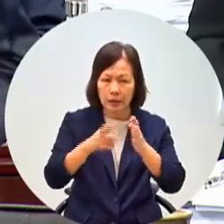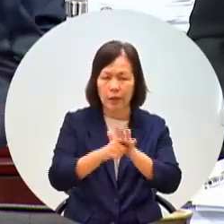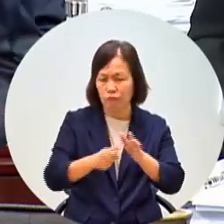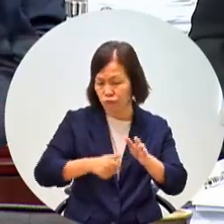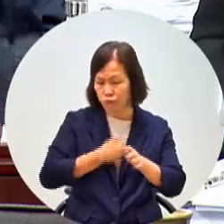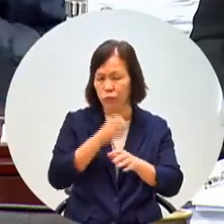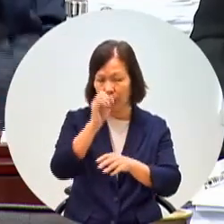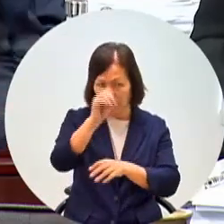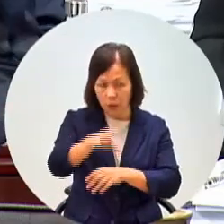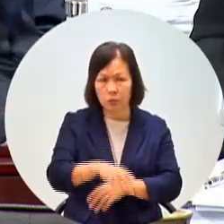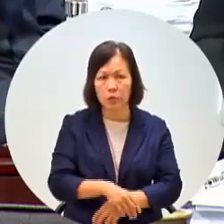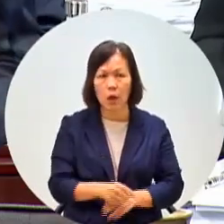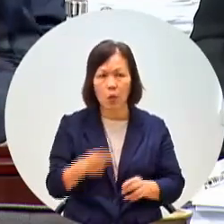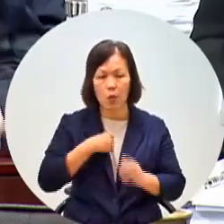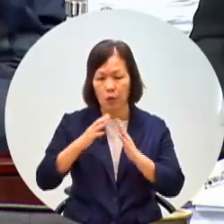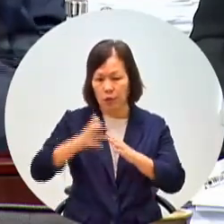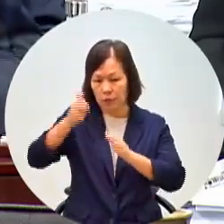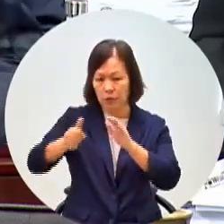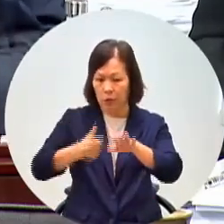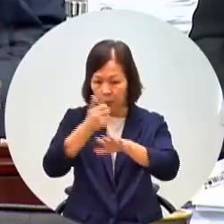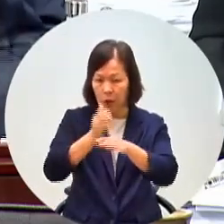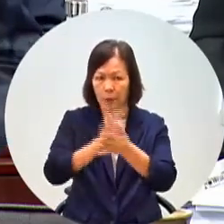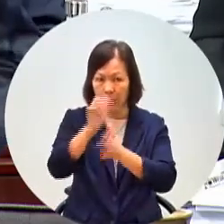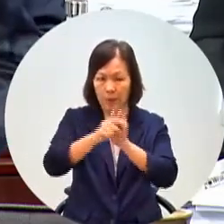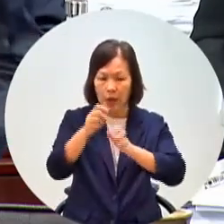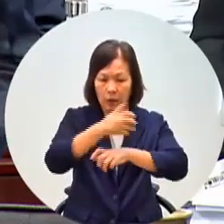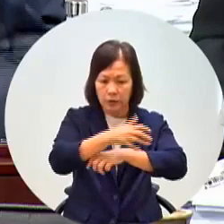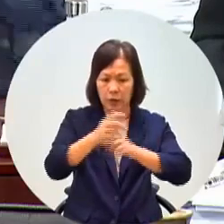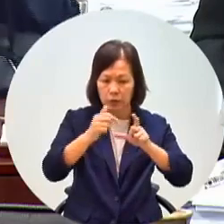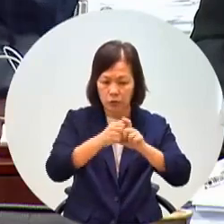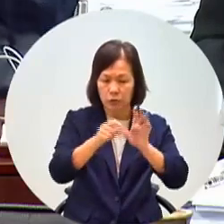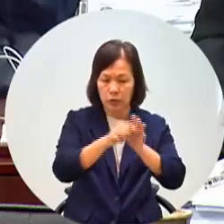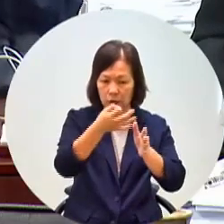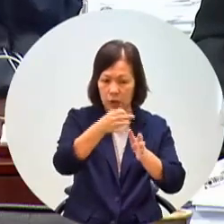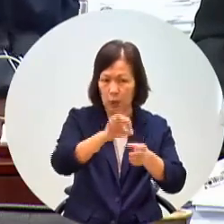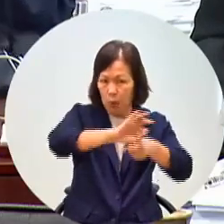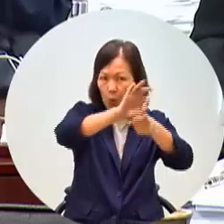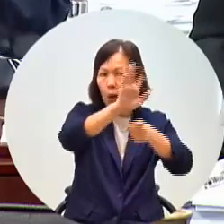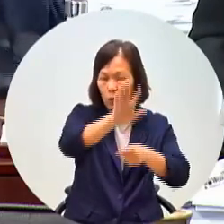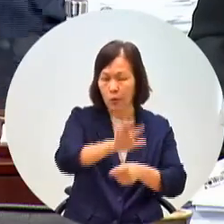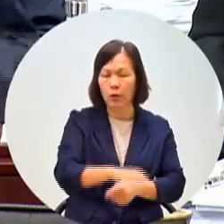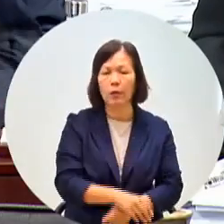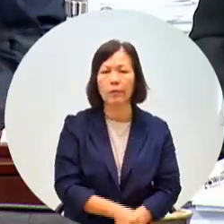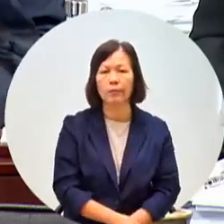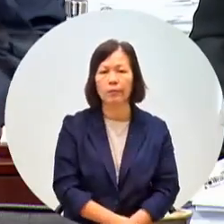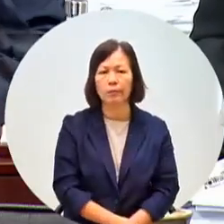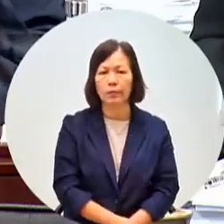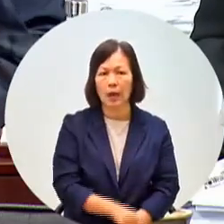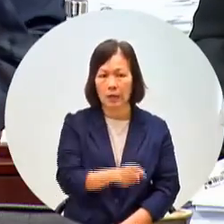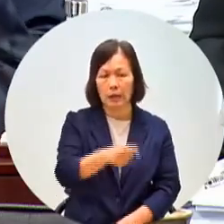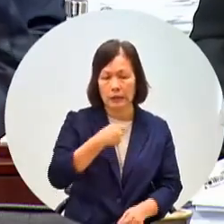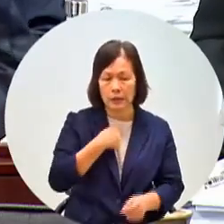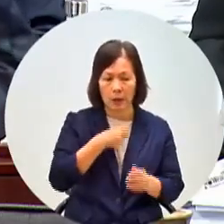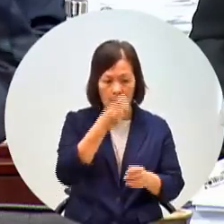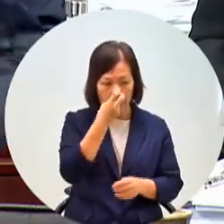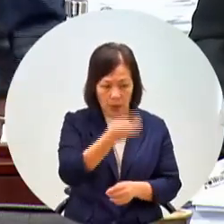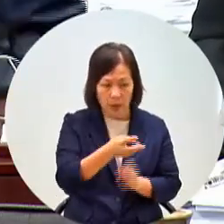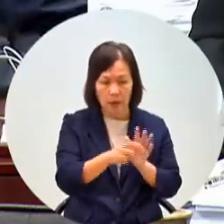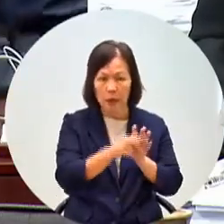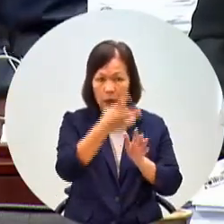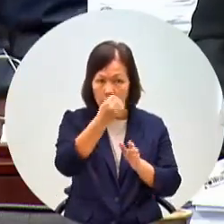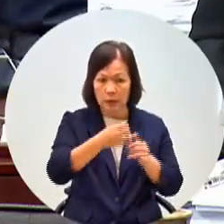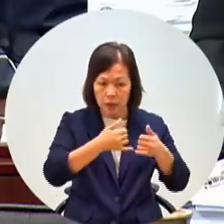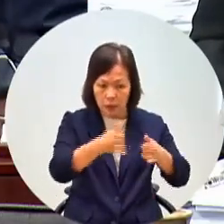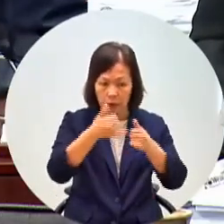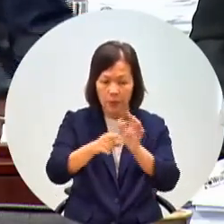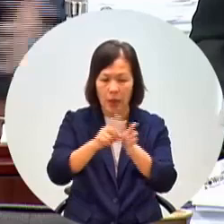甲李元宝，我做市长了吼，县区的预算阮加变足济，哦，因为我知影讲这个，你看迄几条路吼。哦迄拢